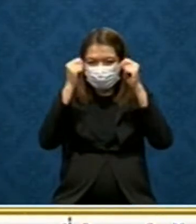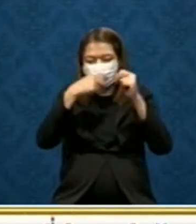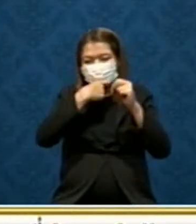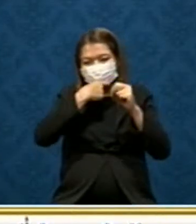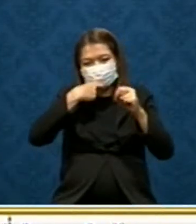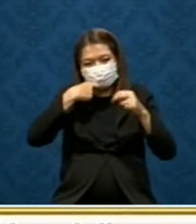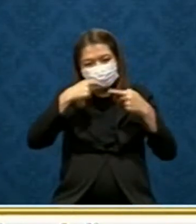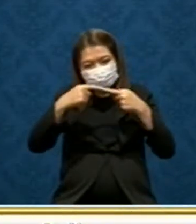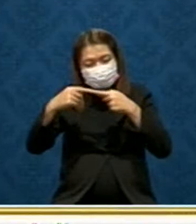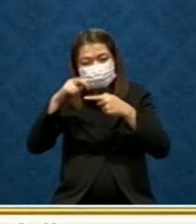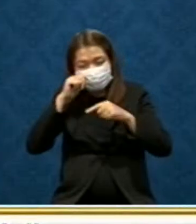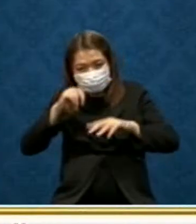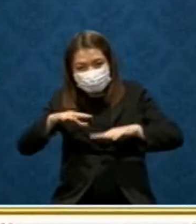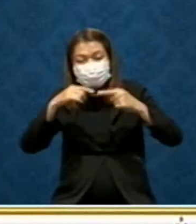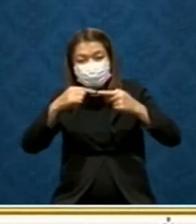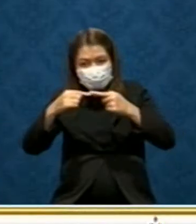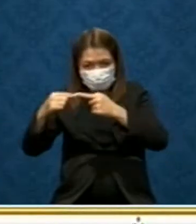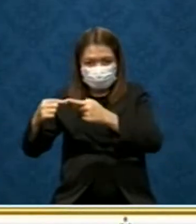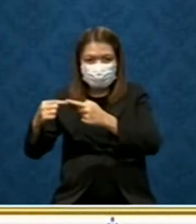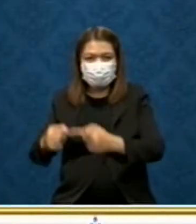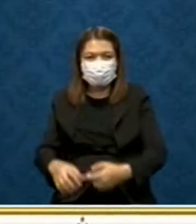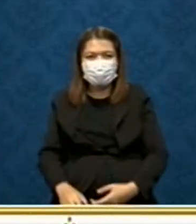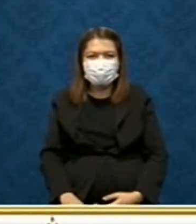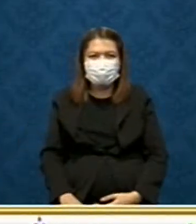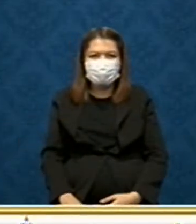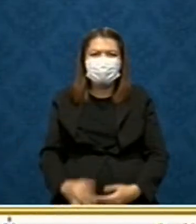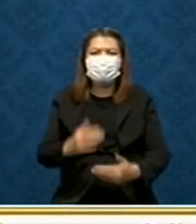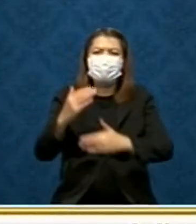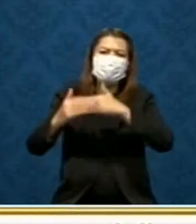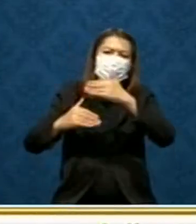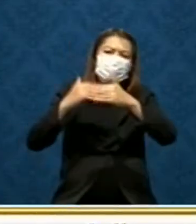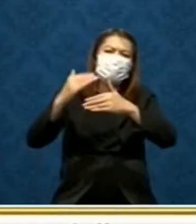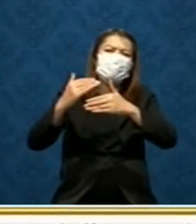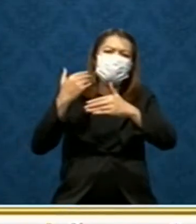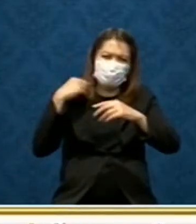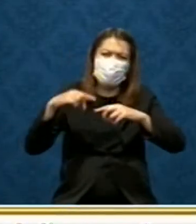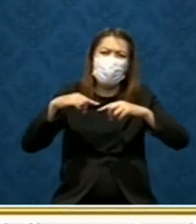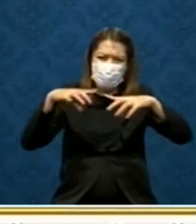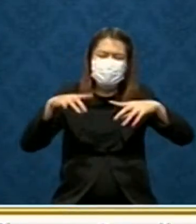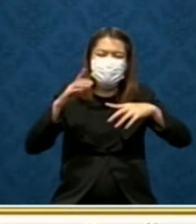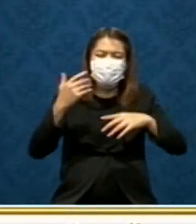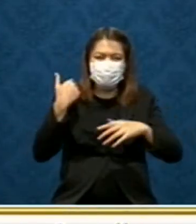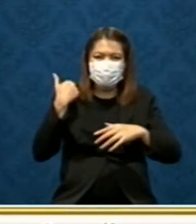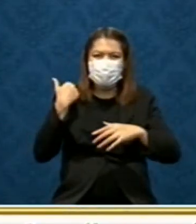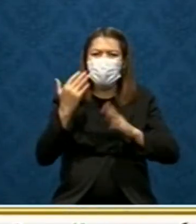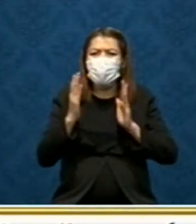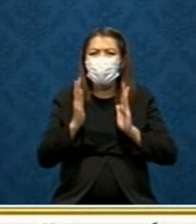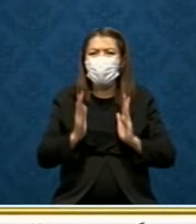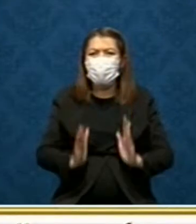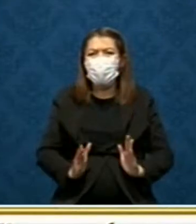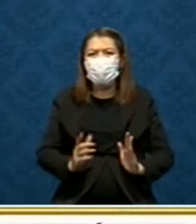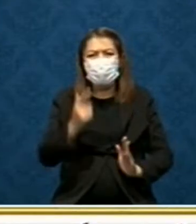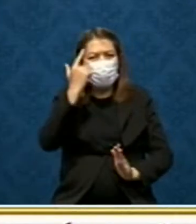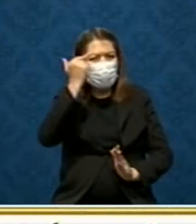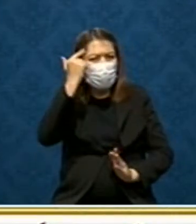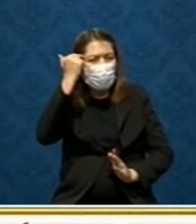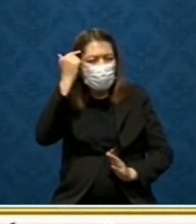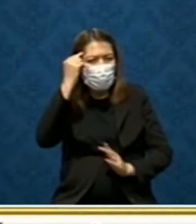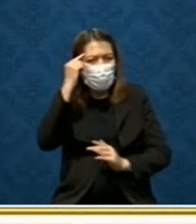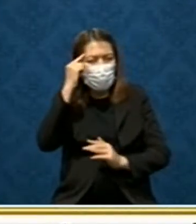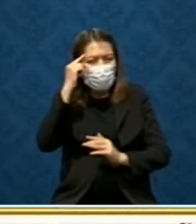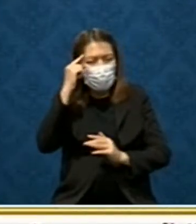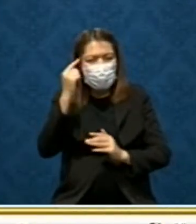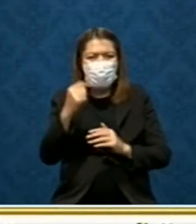งต่อ ท่วมต่อ ทจมันาจะเหนพัฒนาการในทางตงกัข้ามนะมนุษยนี่มตองฉลาดขไดเรื่อย